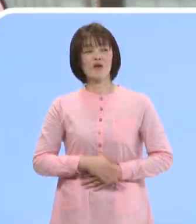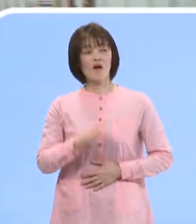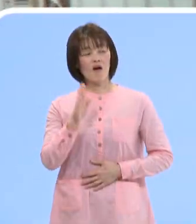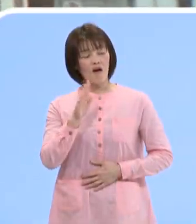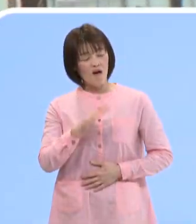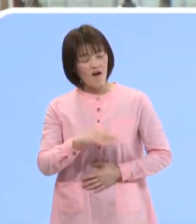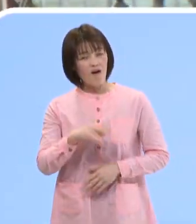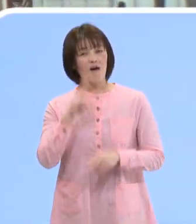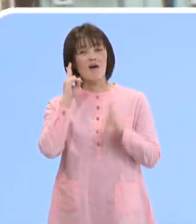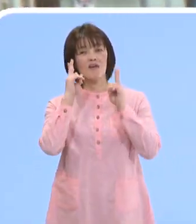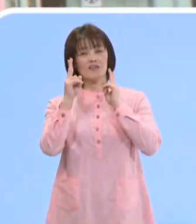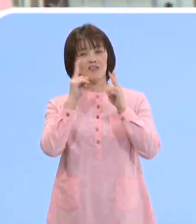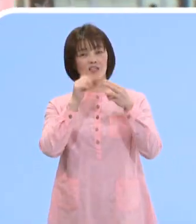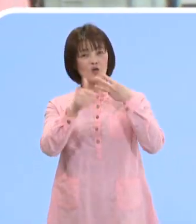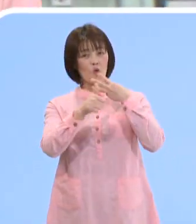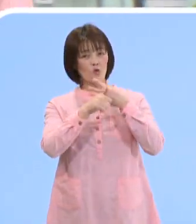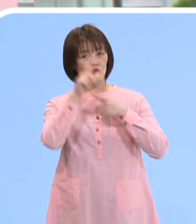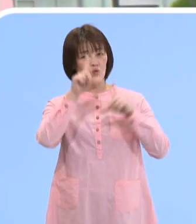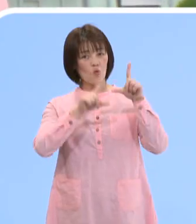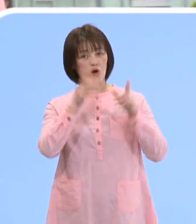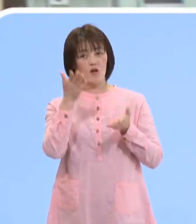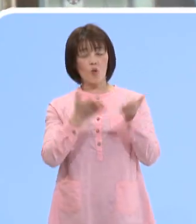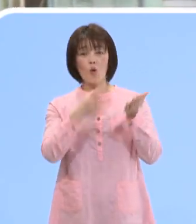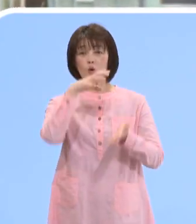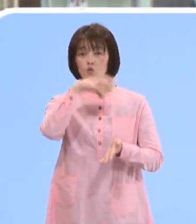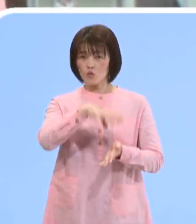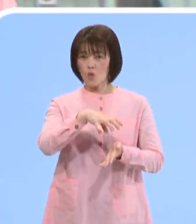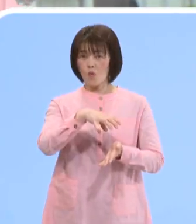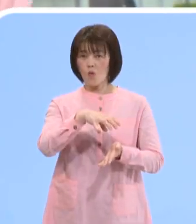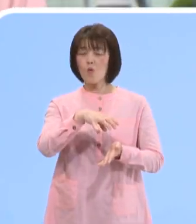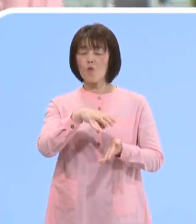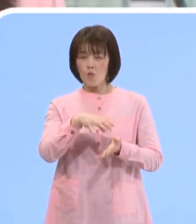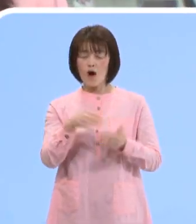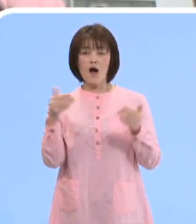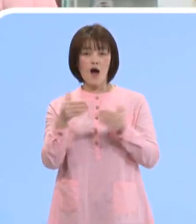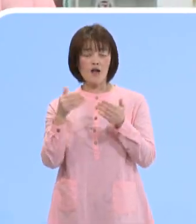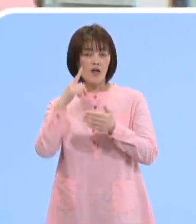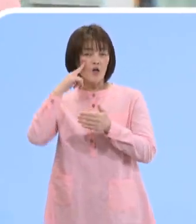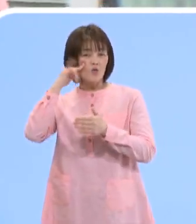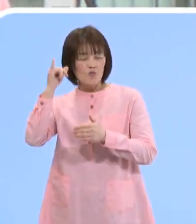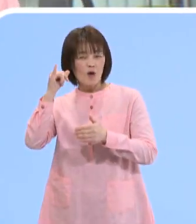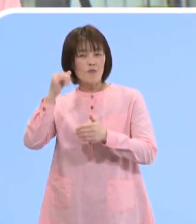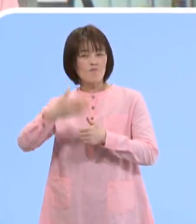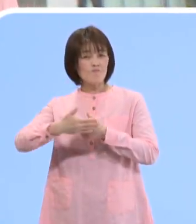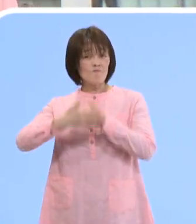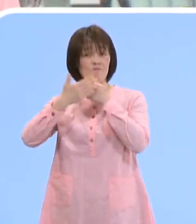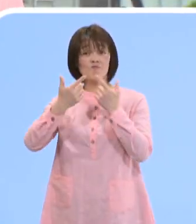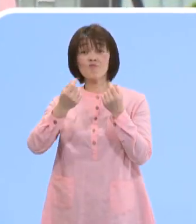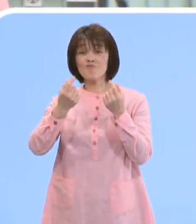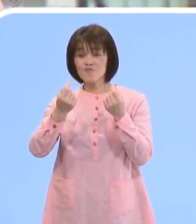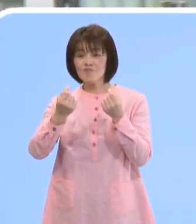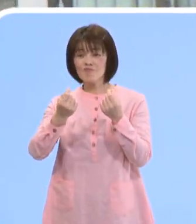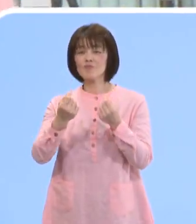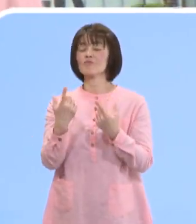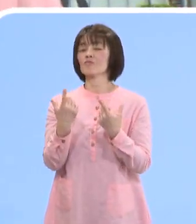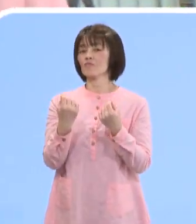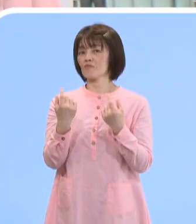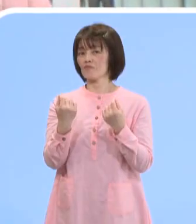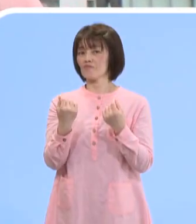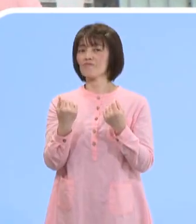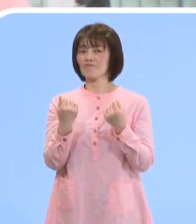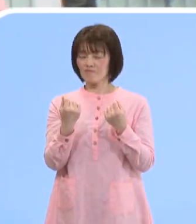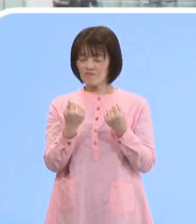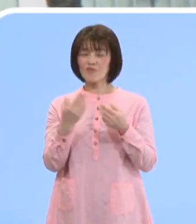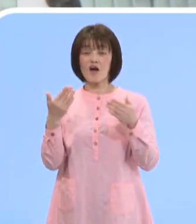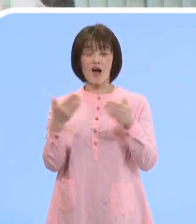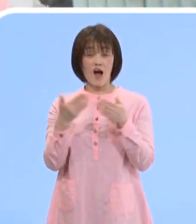いやー、企業主導型保育所って、うん、お母さんの頼もしい味方って感じだったね。 本当そうやんね、うん、そんな働